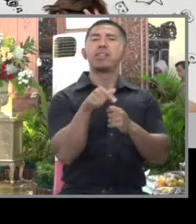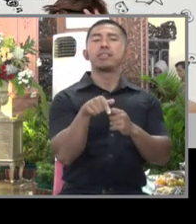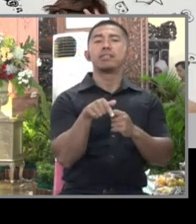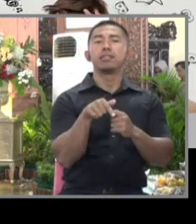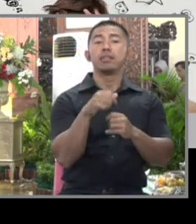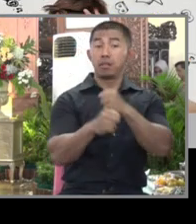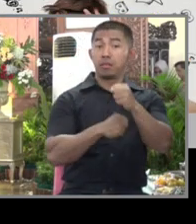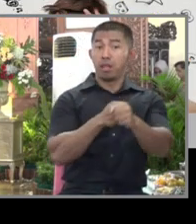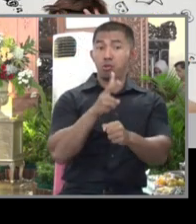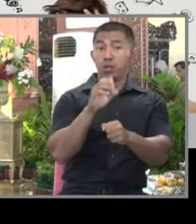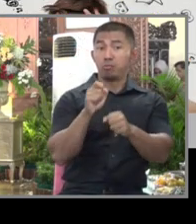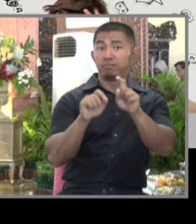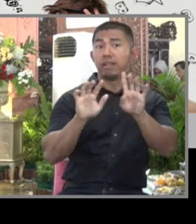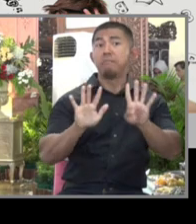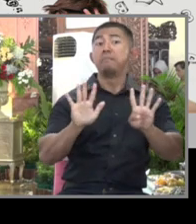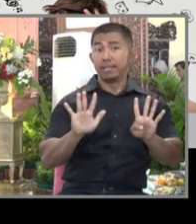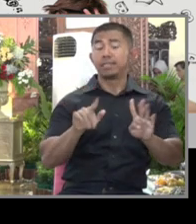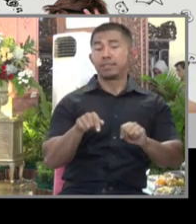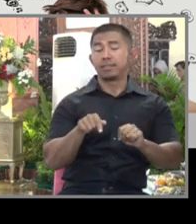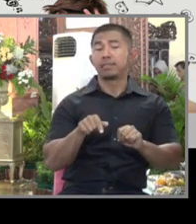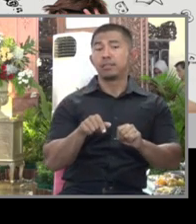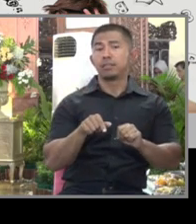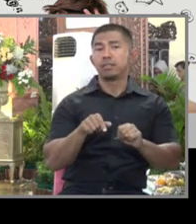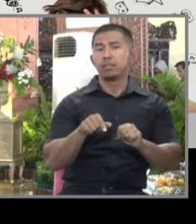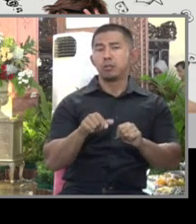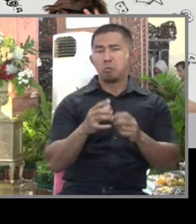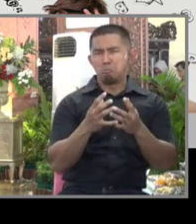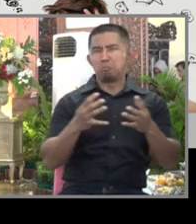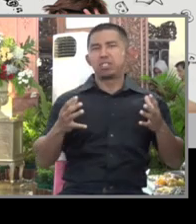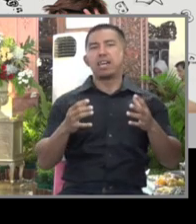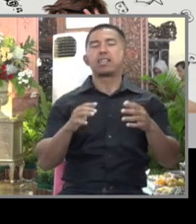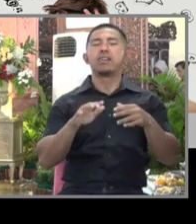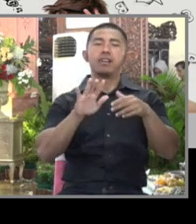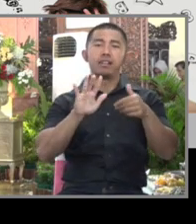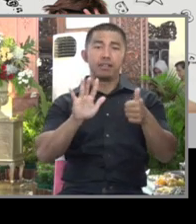pada tahun 2019 masih cukup besar yaitu